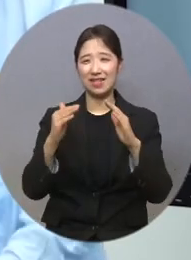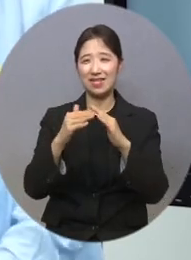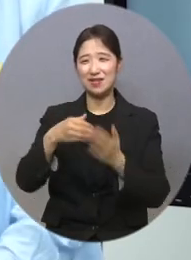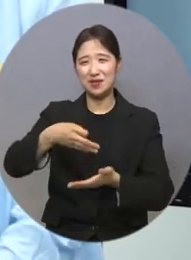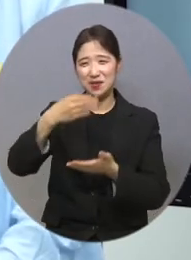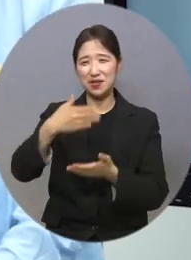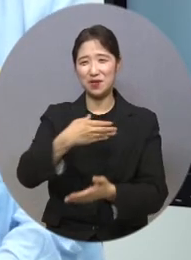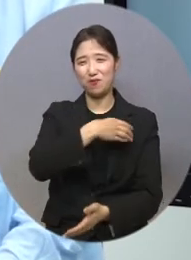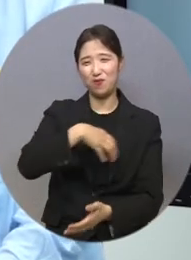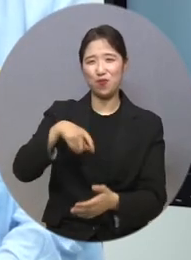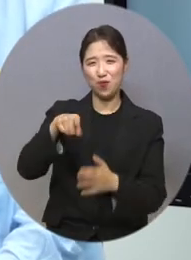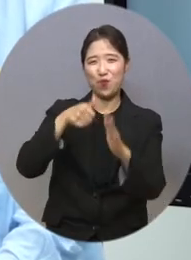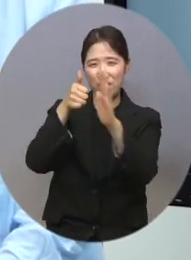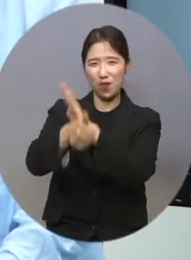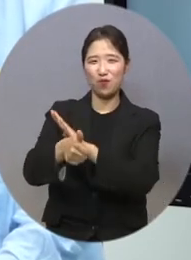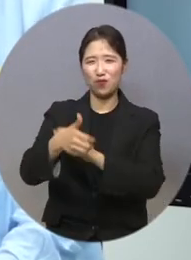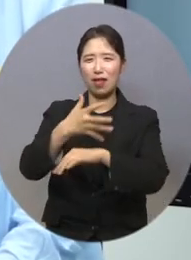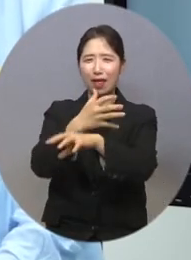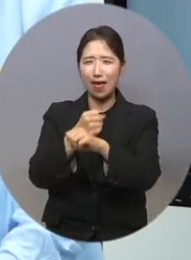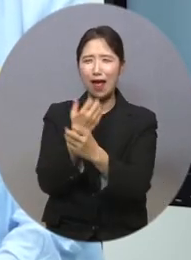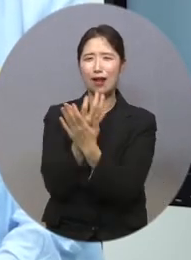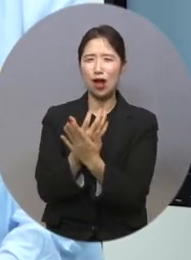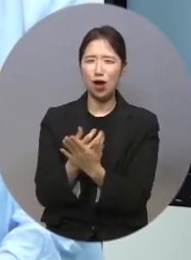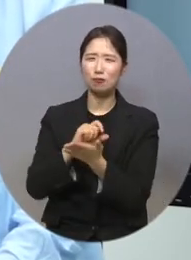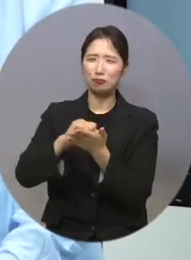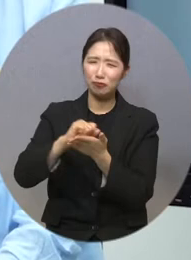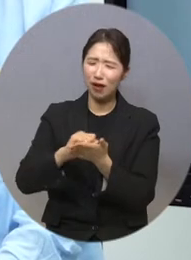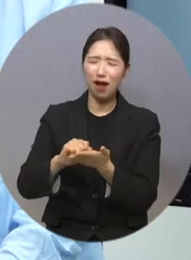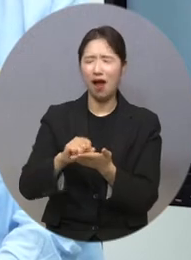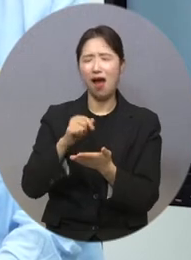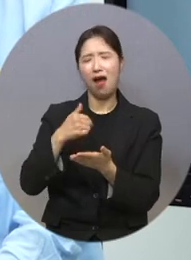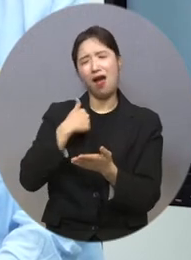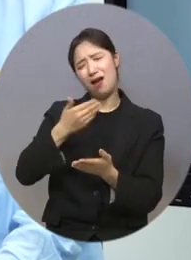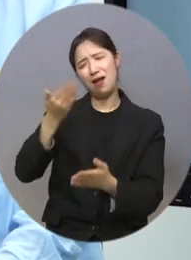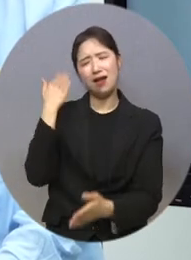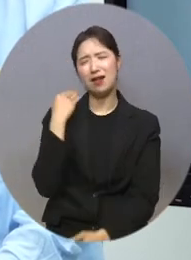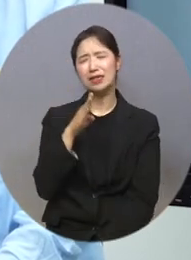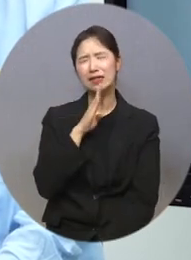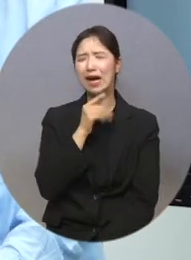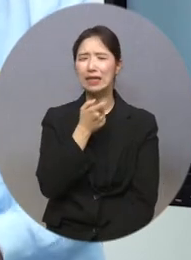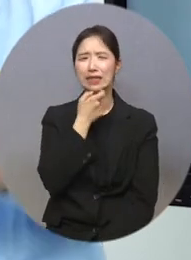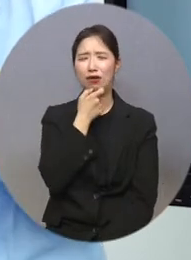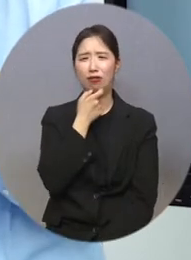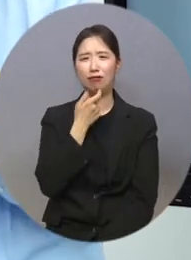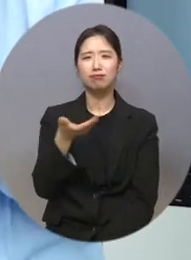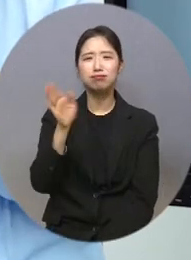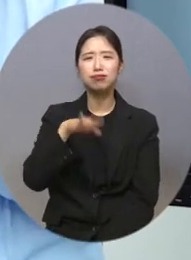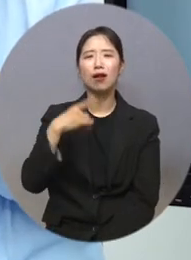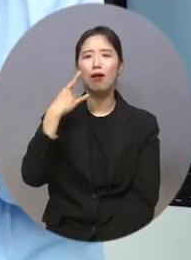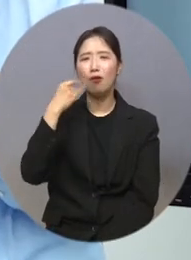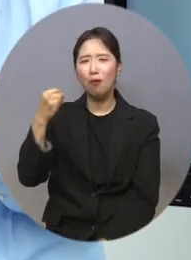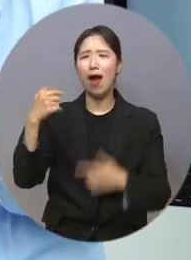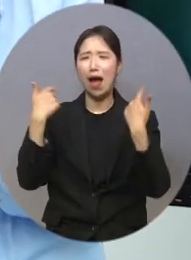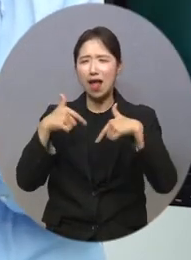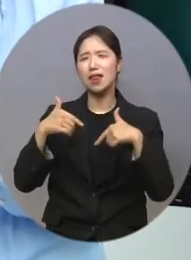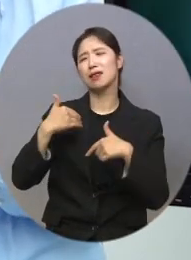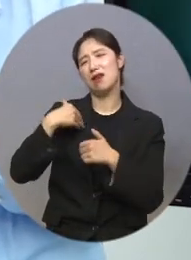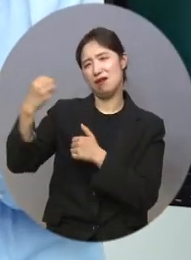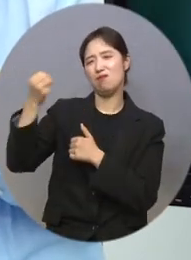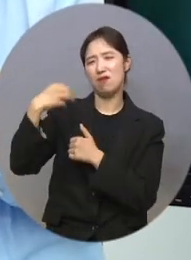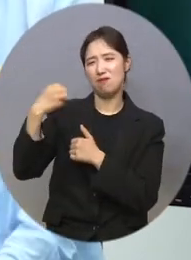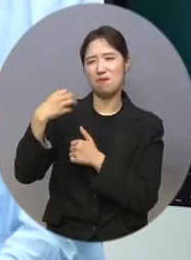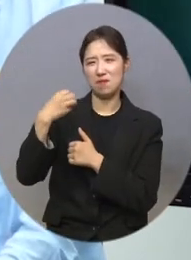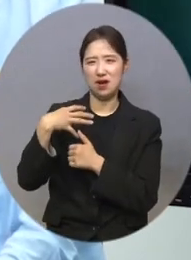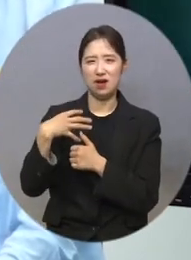쓸 때도 이런 부분들이 그때는 너무너무 이제 싫더라고요. 근데 엄마는 항상 저한테